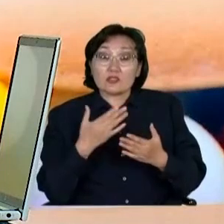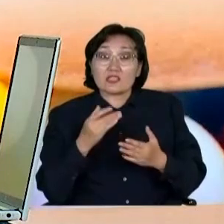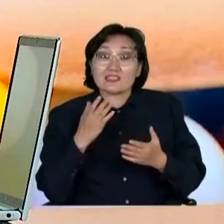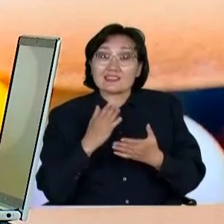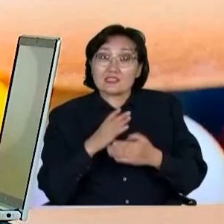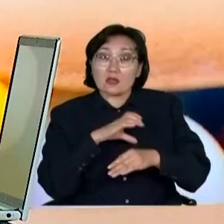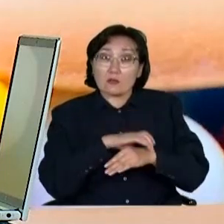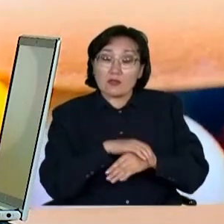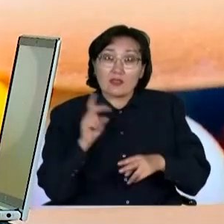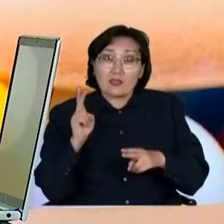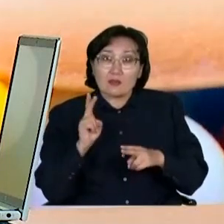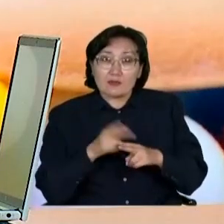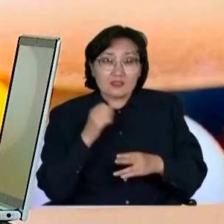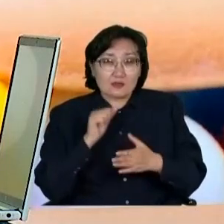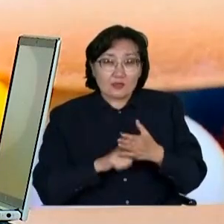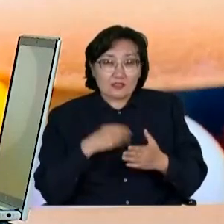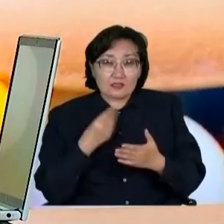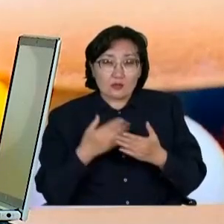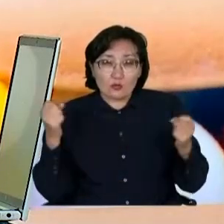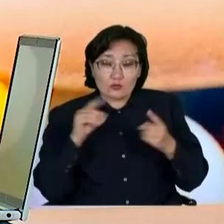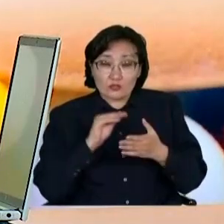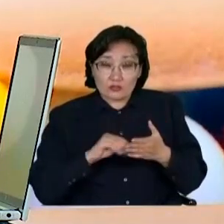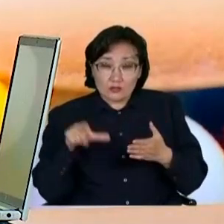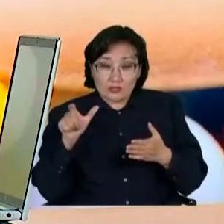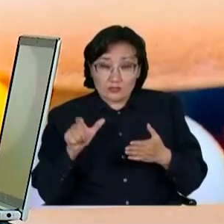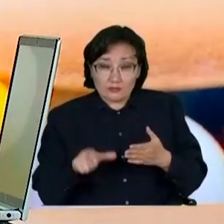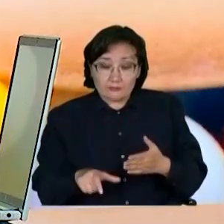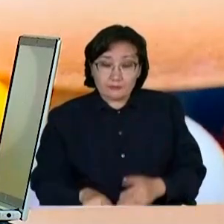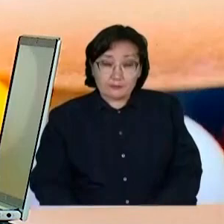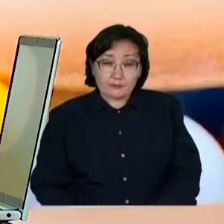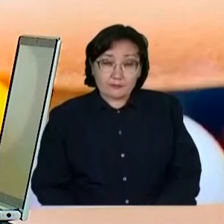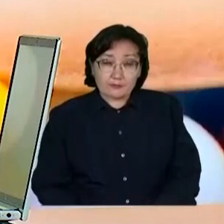факты необоснованного завышения, выясняла наш корреспондент Нургуля Алина.